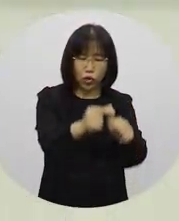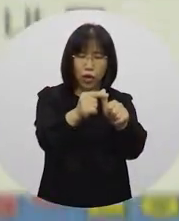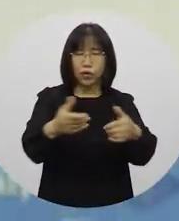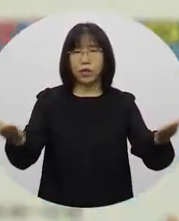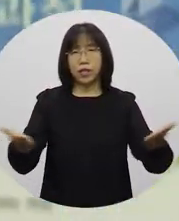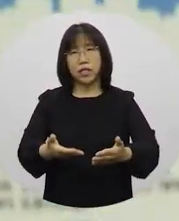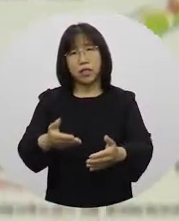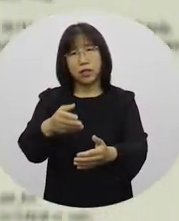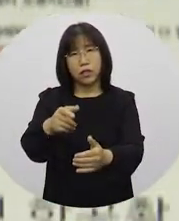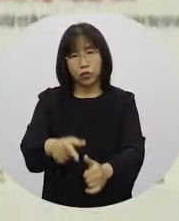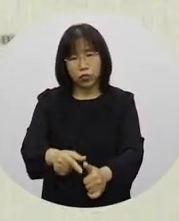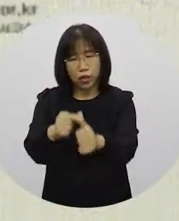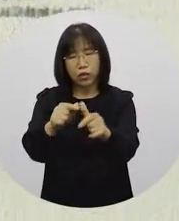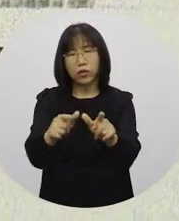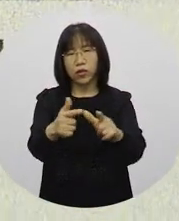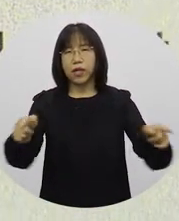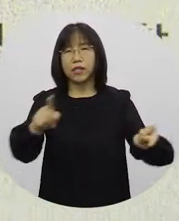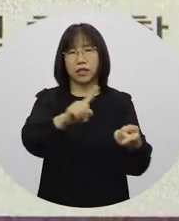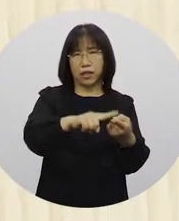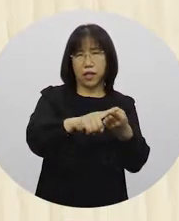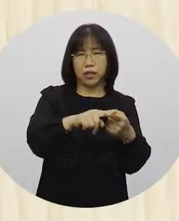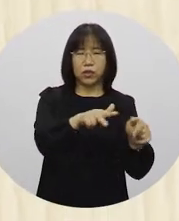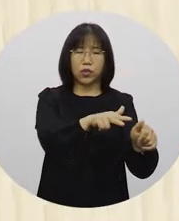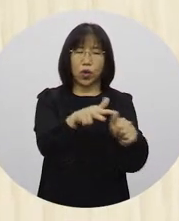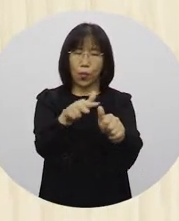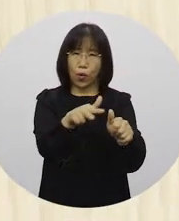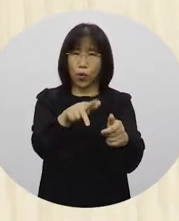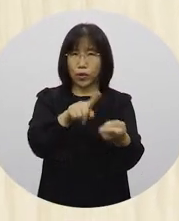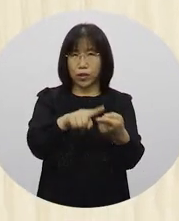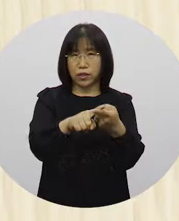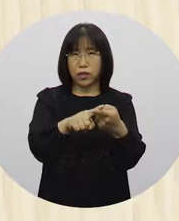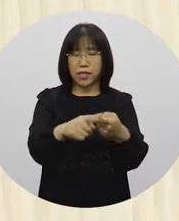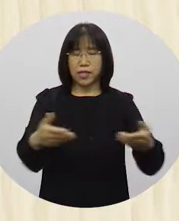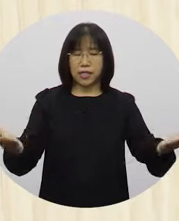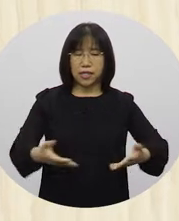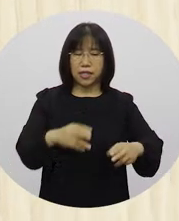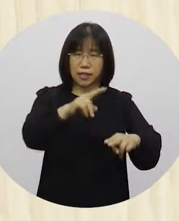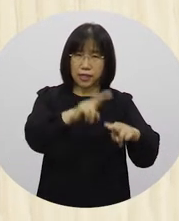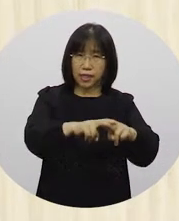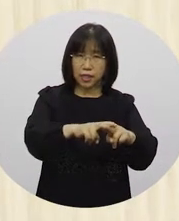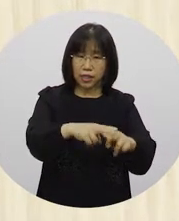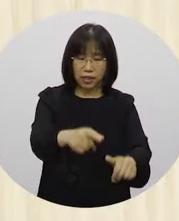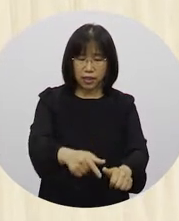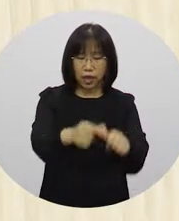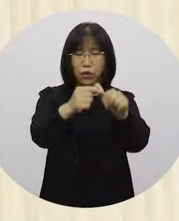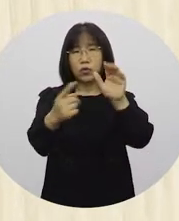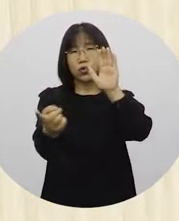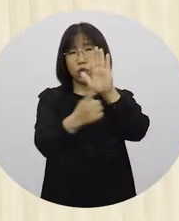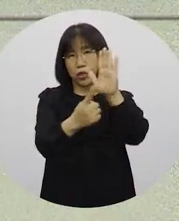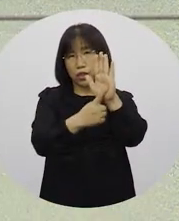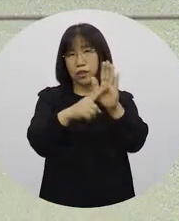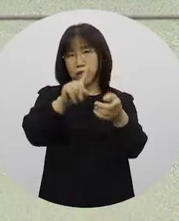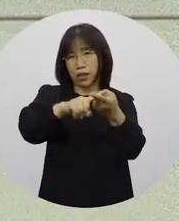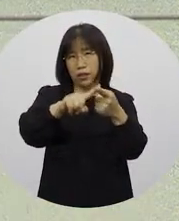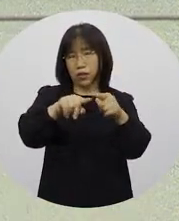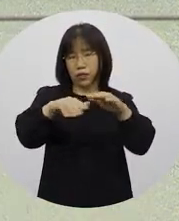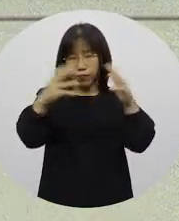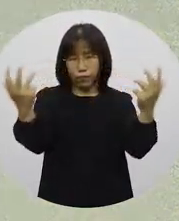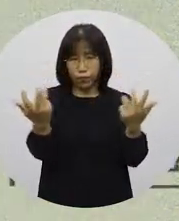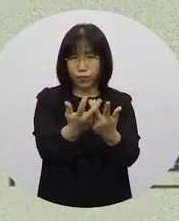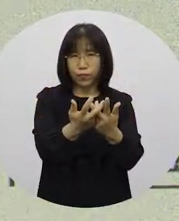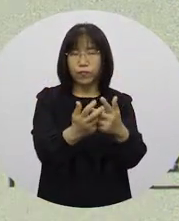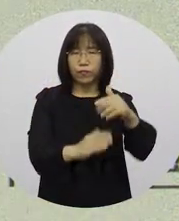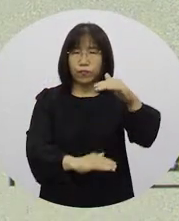등 각종 안내 자료와 함께 공공일자리 관련 정보, 민간 일자리 채용 소식 등 다양한 구인구직에 대한